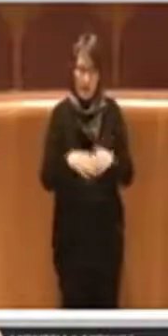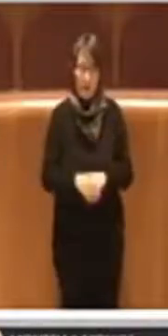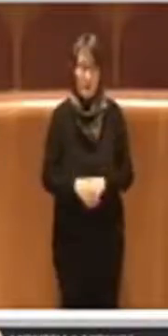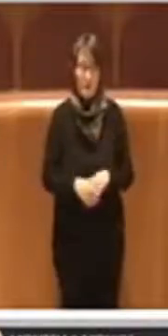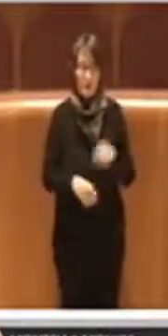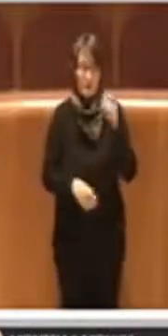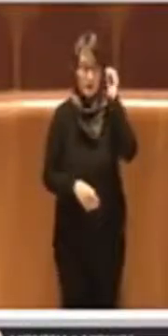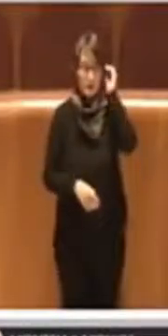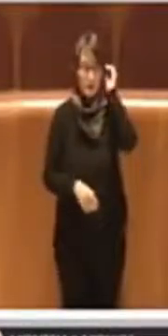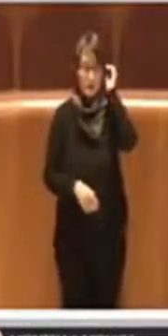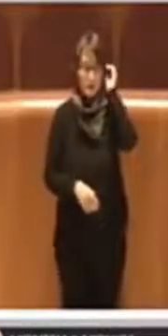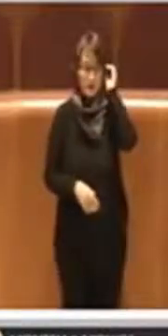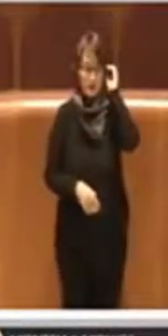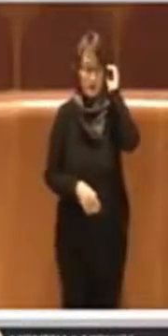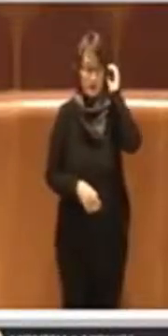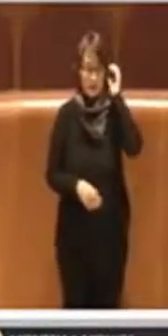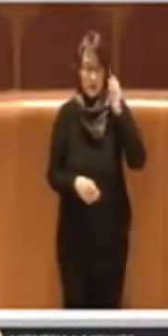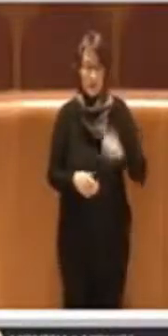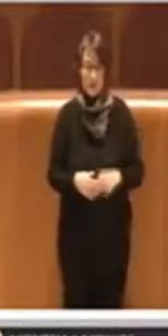fatti.